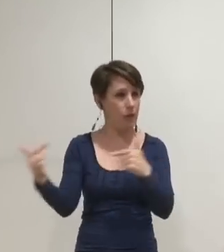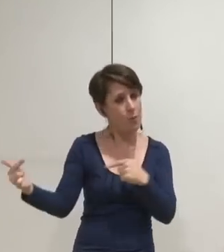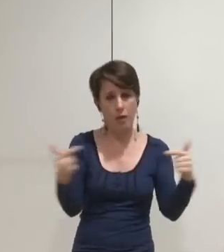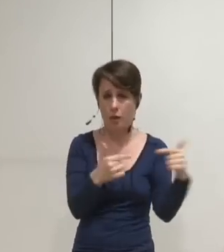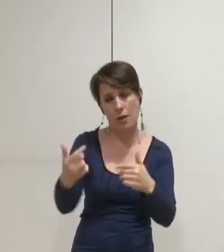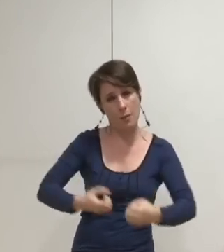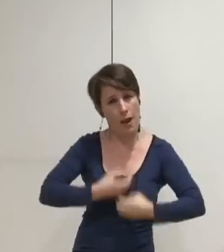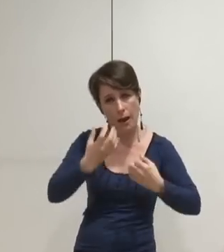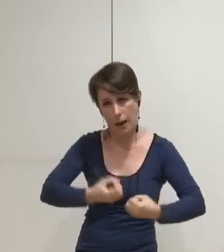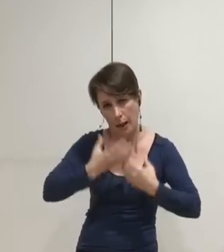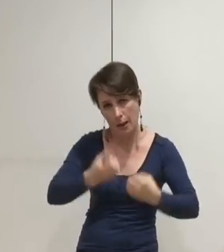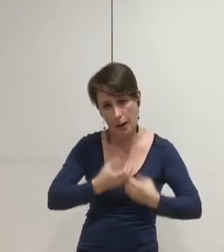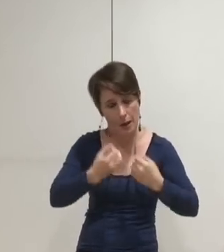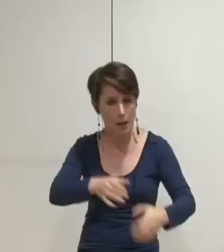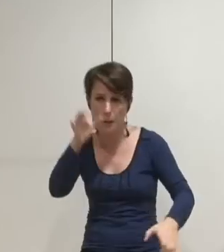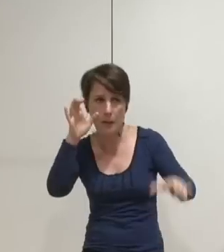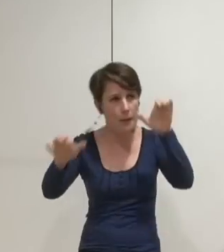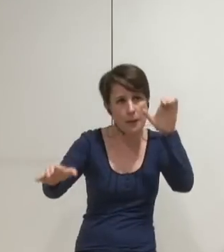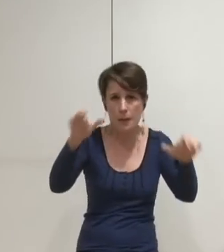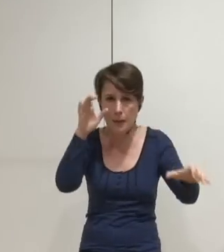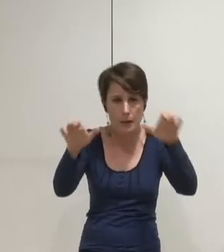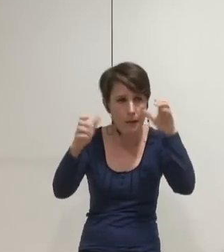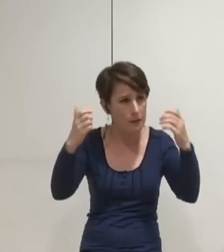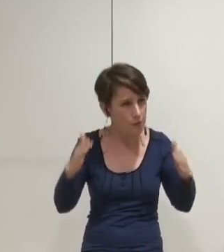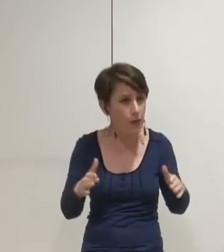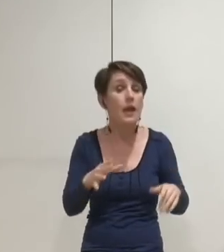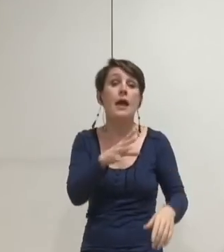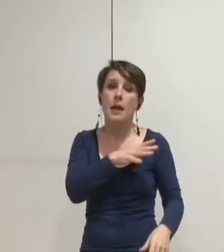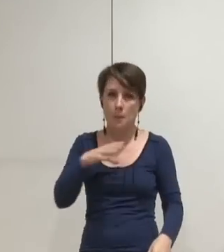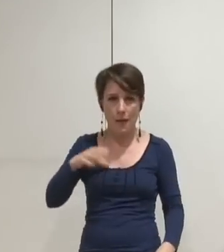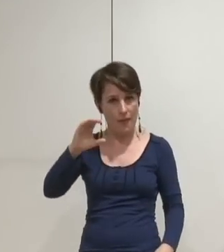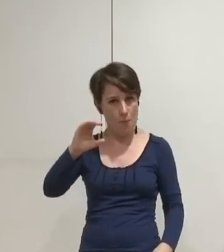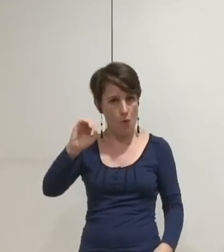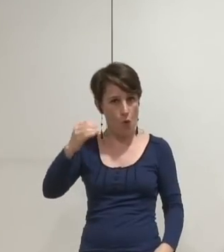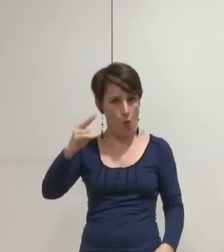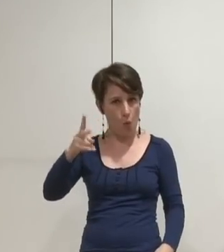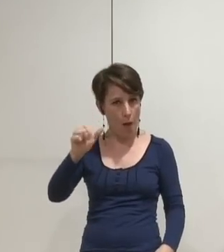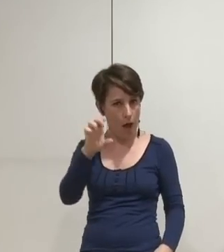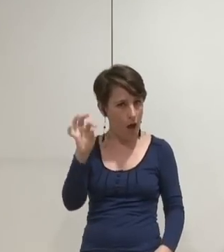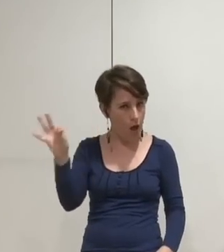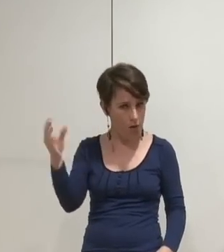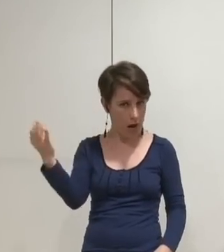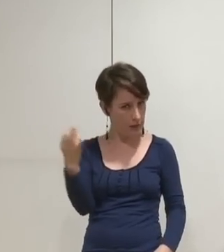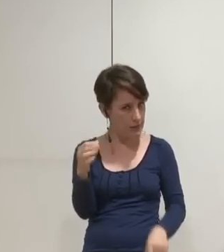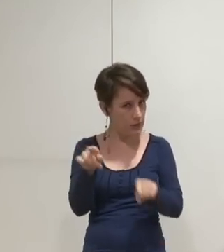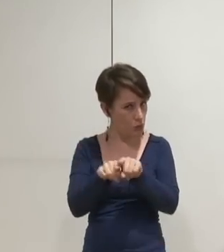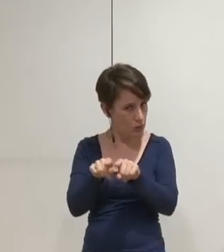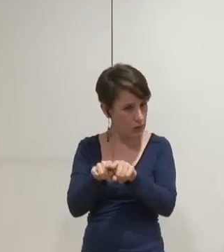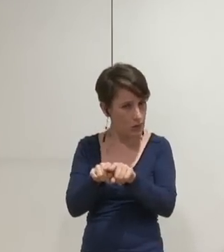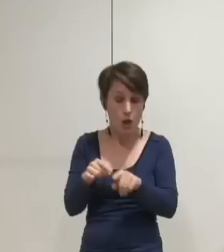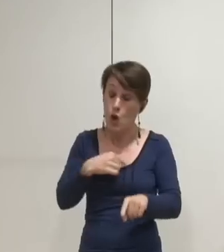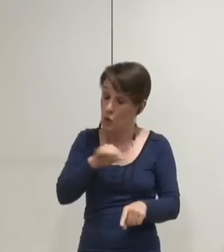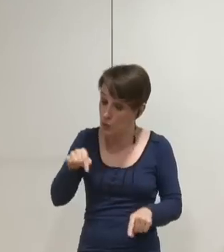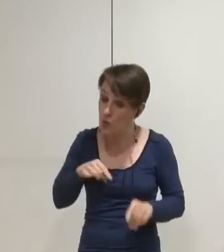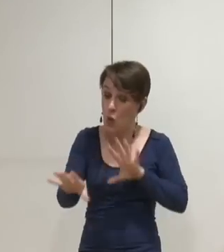longtemps et Laurence compara l'a rappelé également les débats et la méthode que nous avons